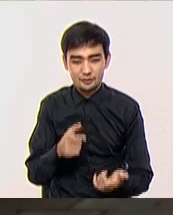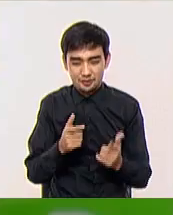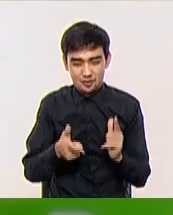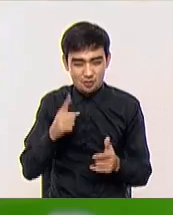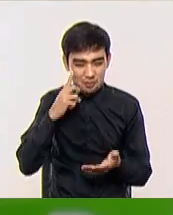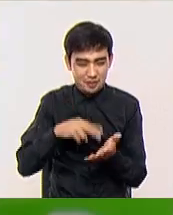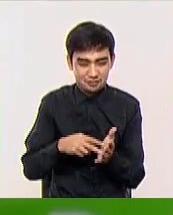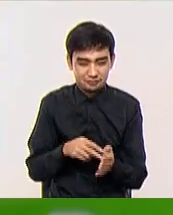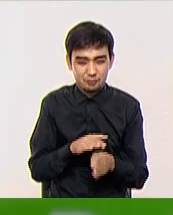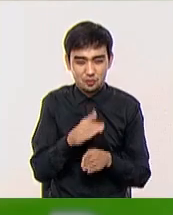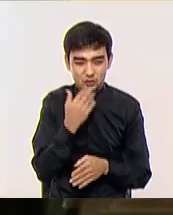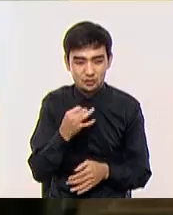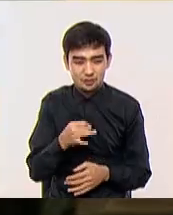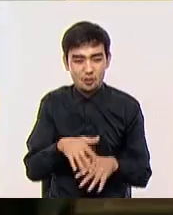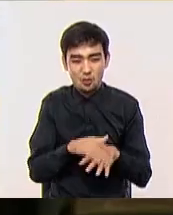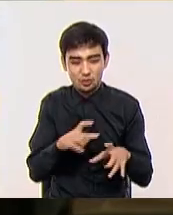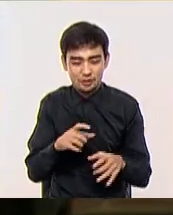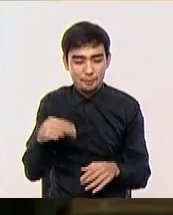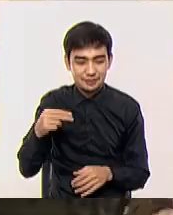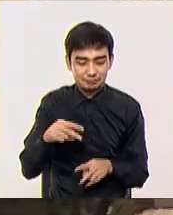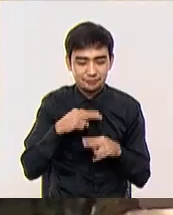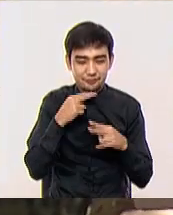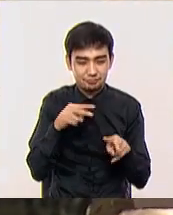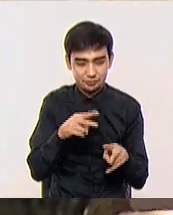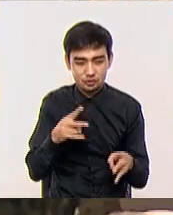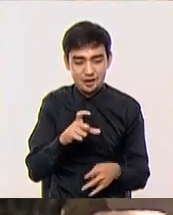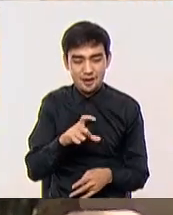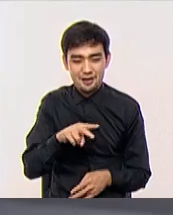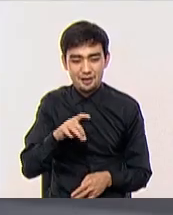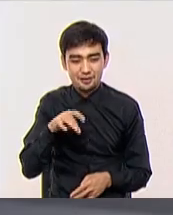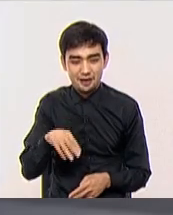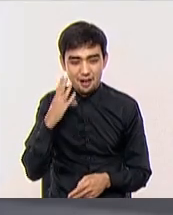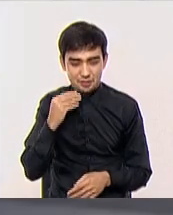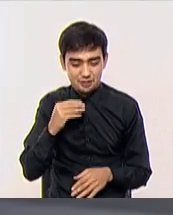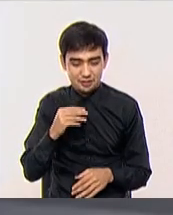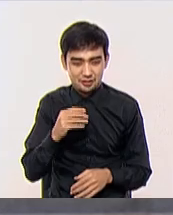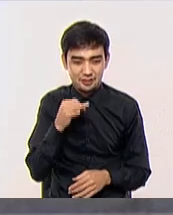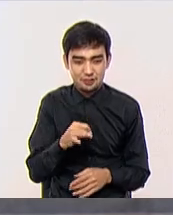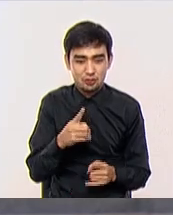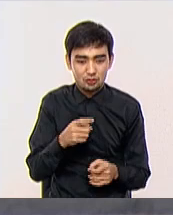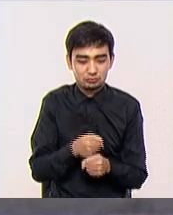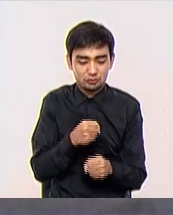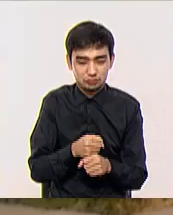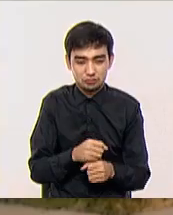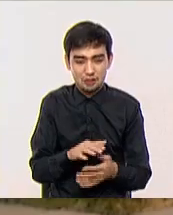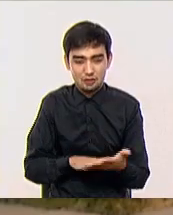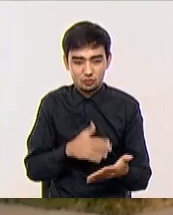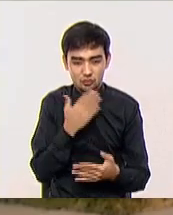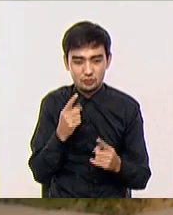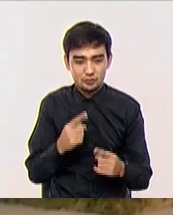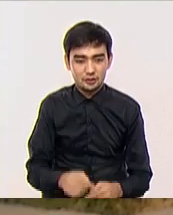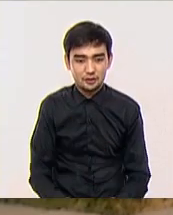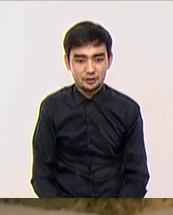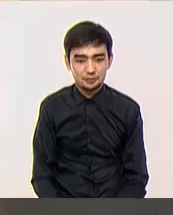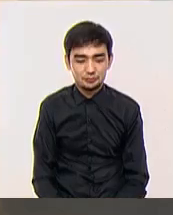Нереализованные планы. Активисты просят президента взять под контроль проект ЛРТ в Алматы. Почему дело не двигается дальше обсуждения? Город